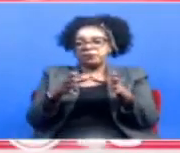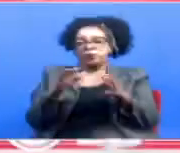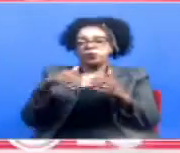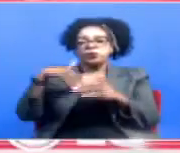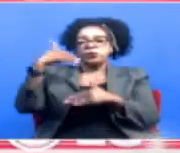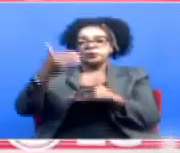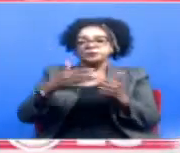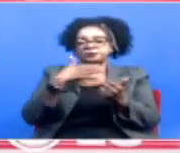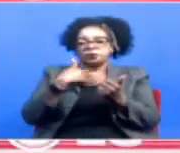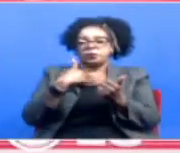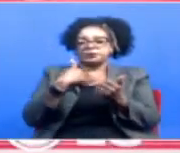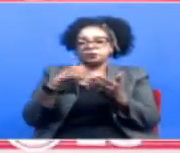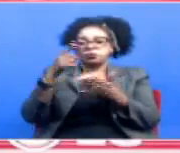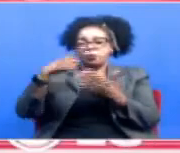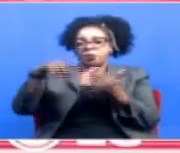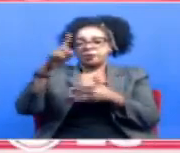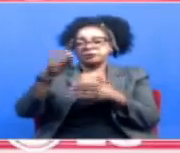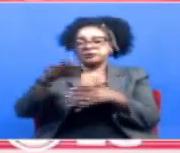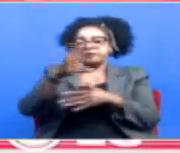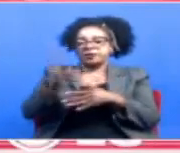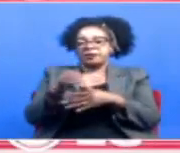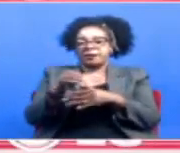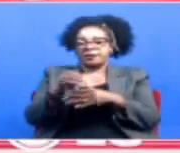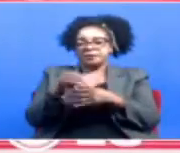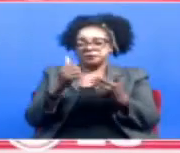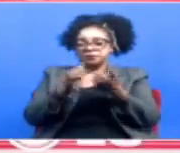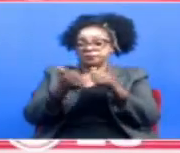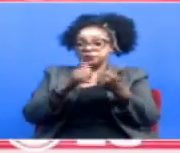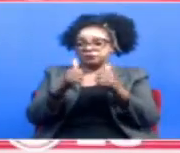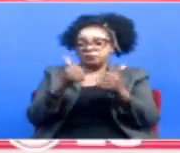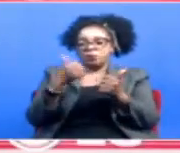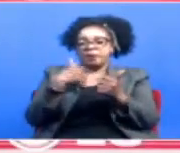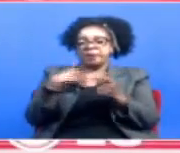win the Africa Rally Championship and we missed it by a whisker in